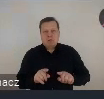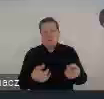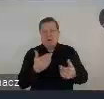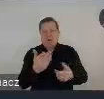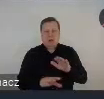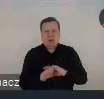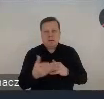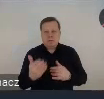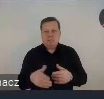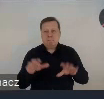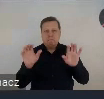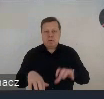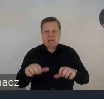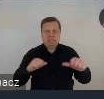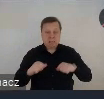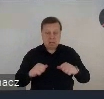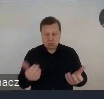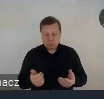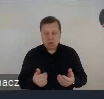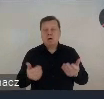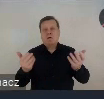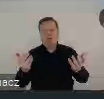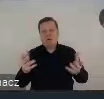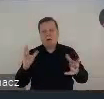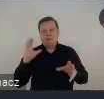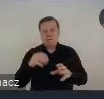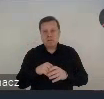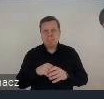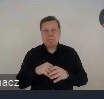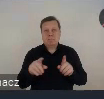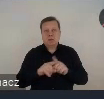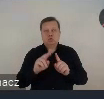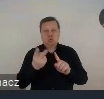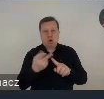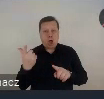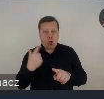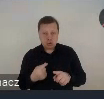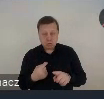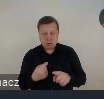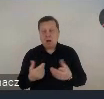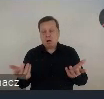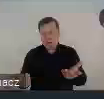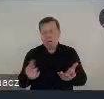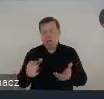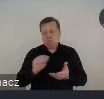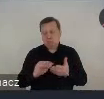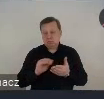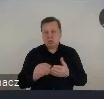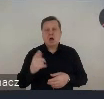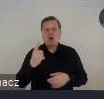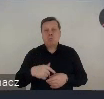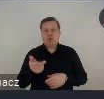organizację reprezentuje prezes zarządu łącznie wspólnie z drugą osobą. I kto tą drugą